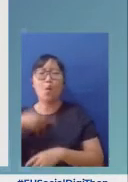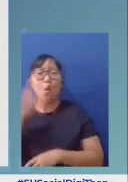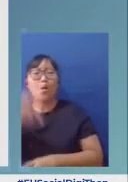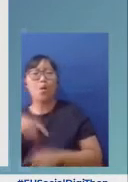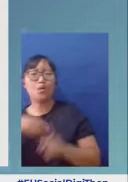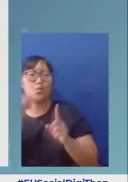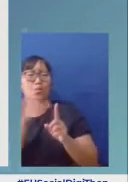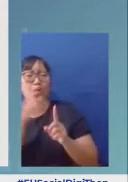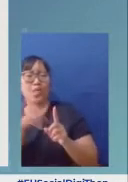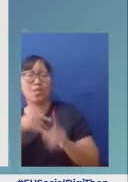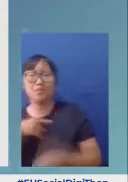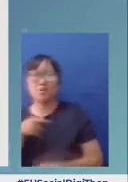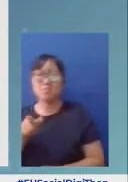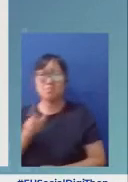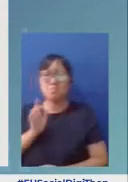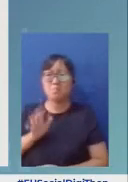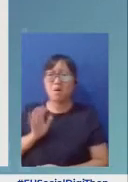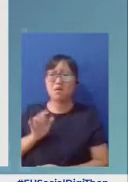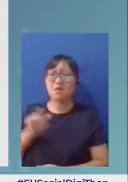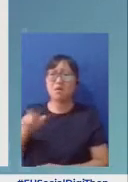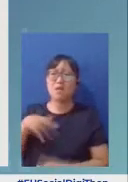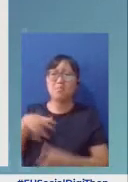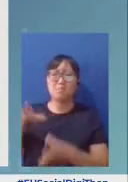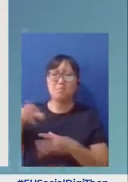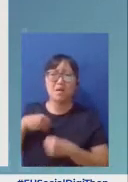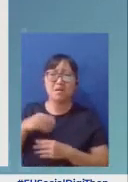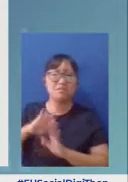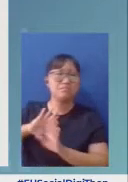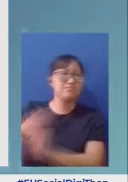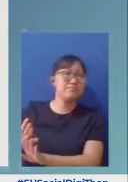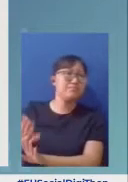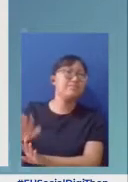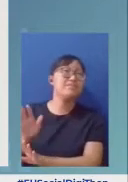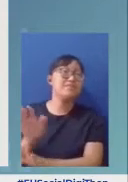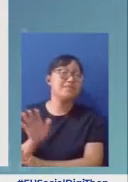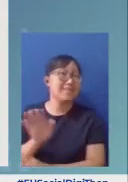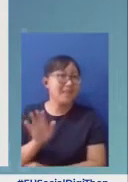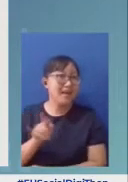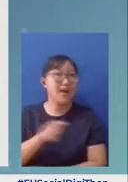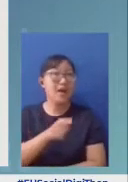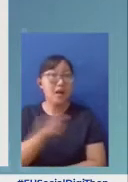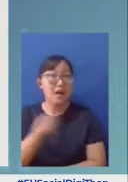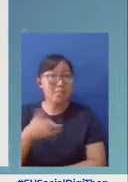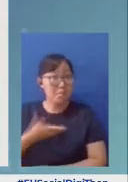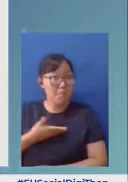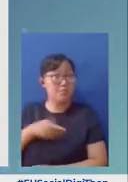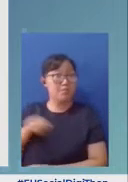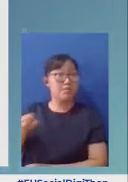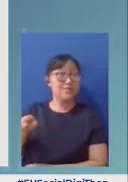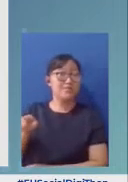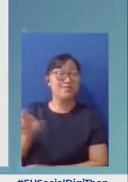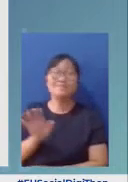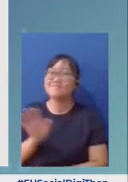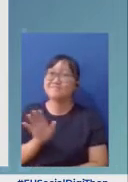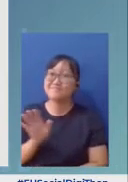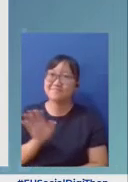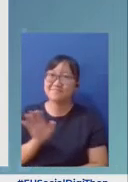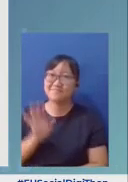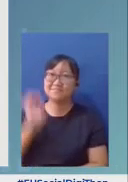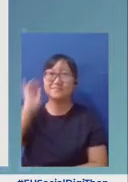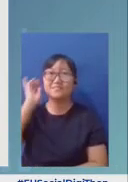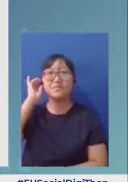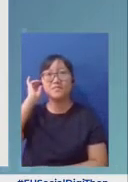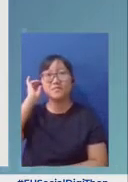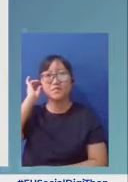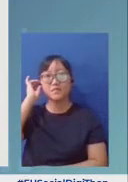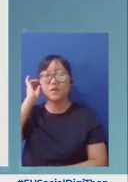jadi pakai orang kayak gini ya. Nah, ini adik-adik, jangan sampai kita punya jejak digital sedikit pun merugikan kita.